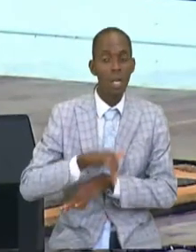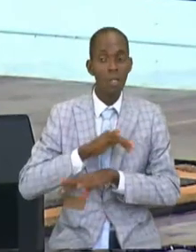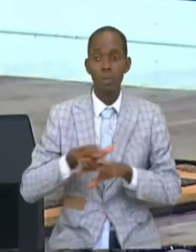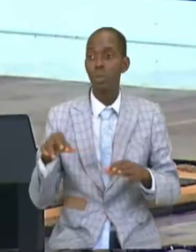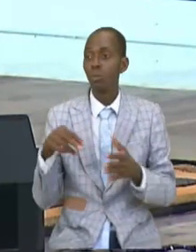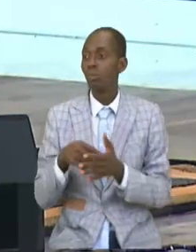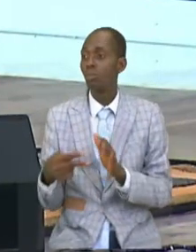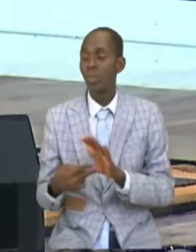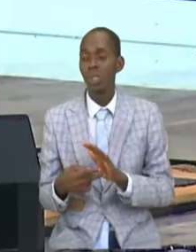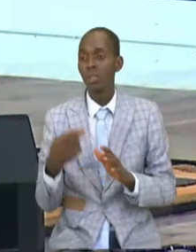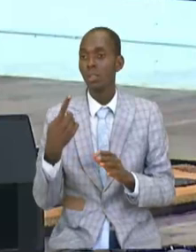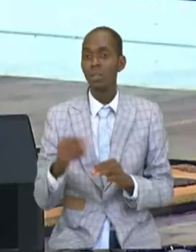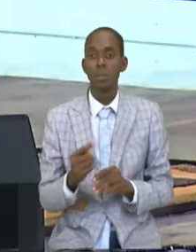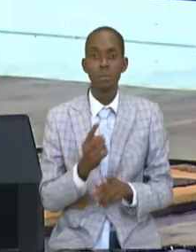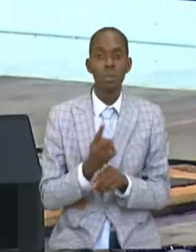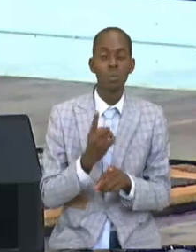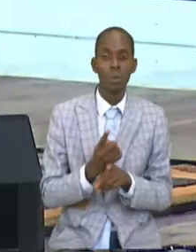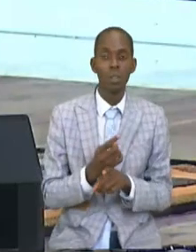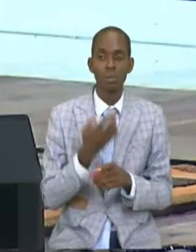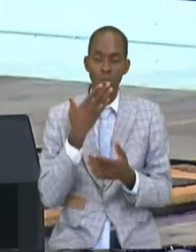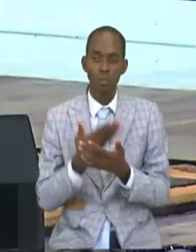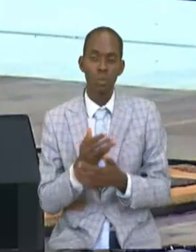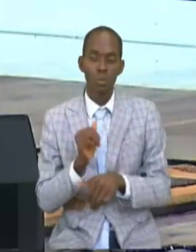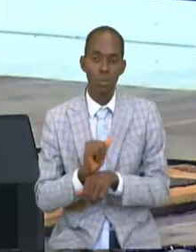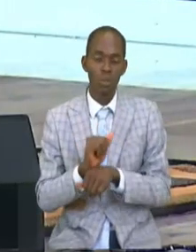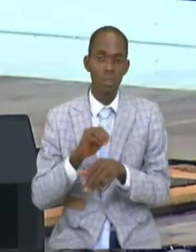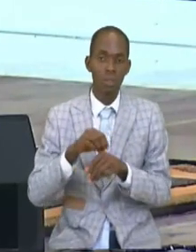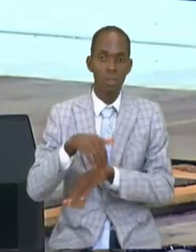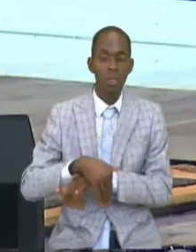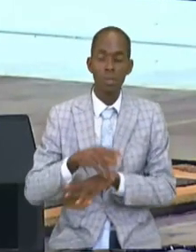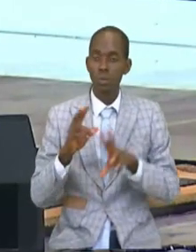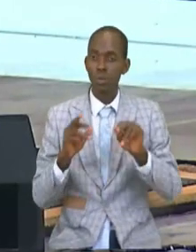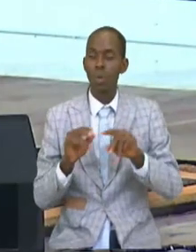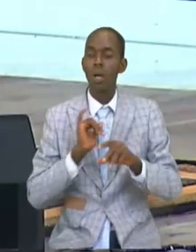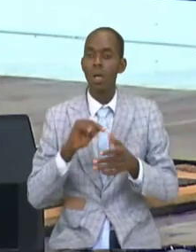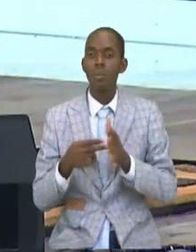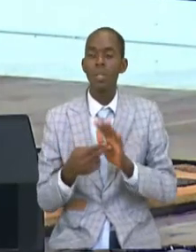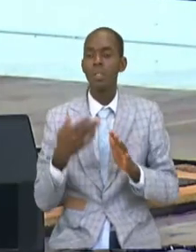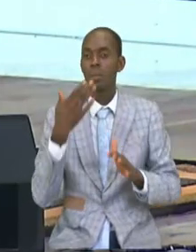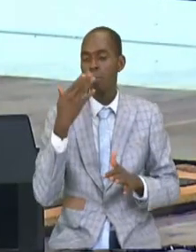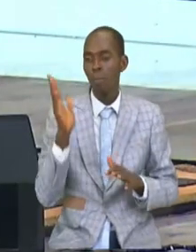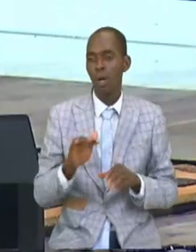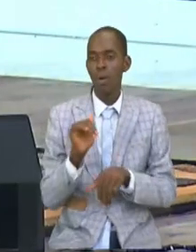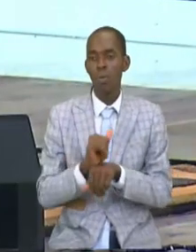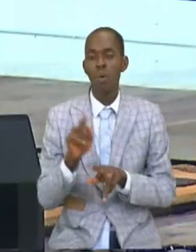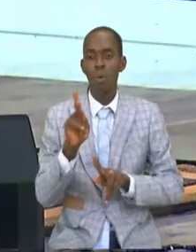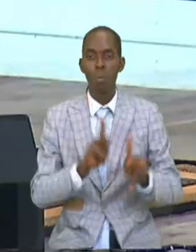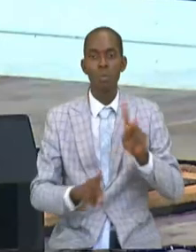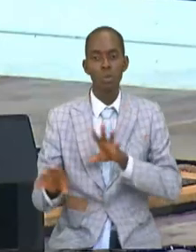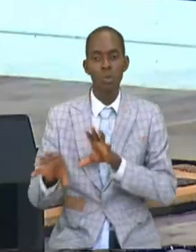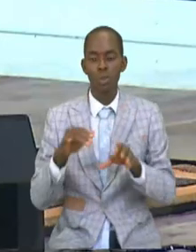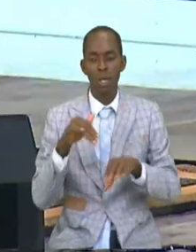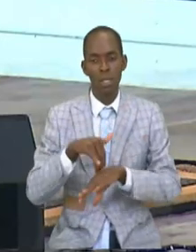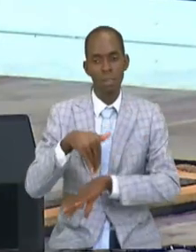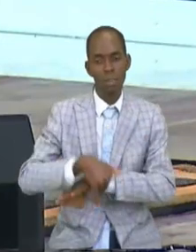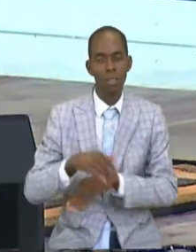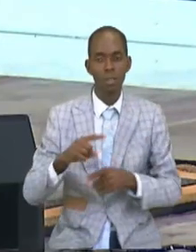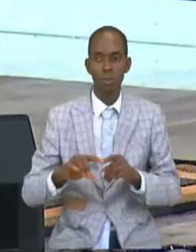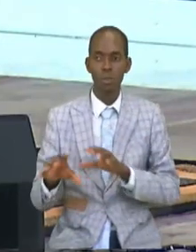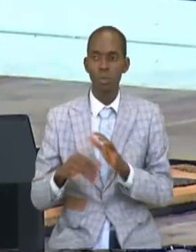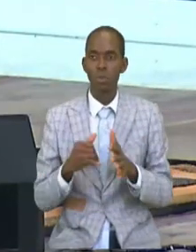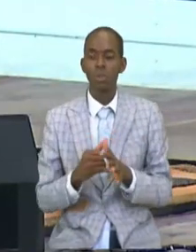Tu fais l'œuvre que les gens font et on doit attendre que les ténèbres soient là. Ou tu es un bandit, un voleur, tu fais des choses